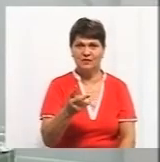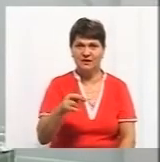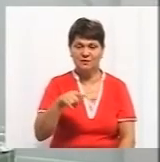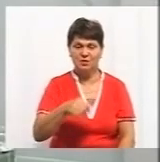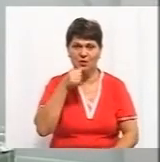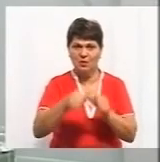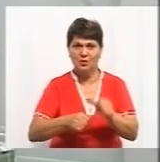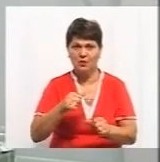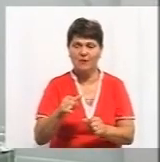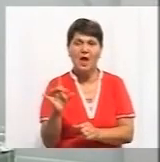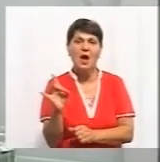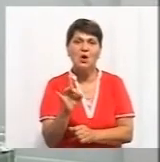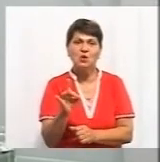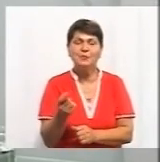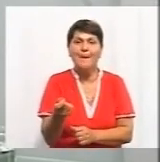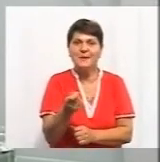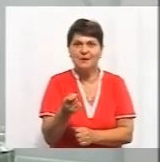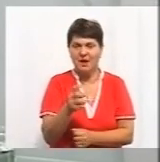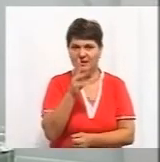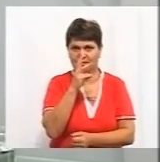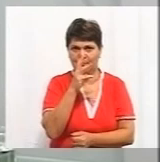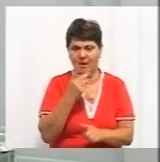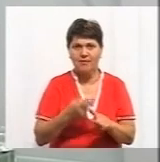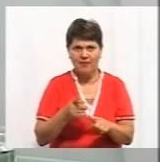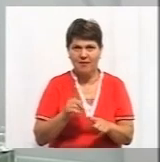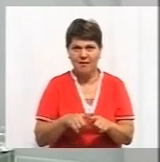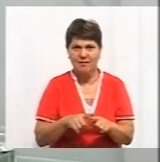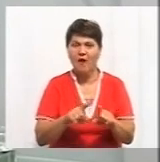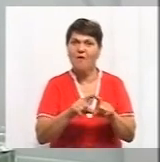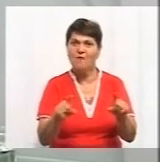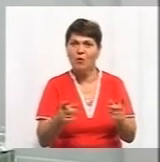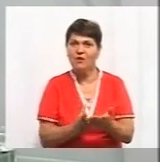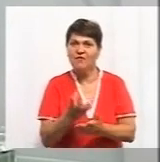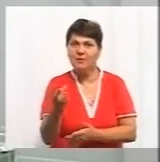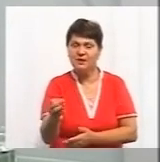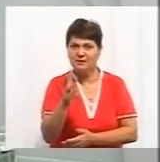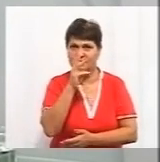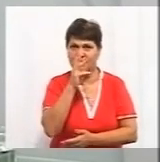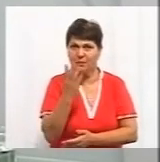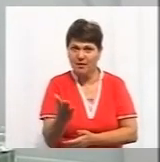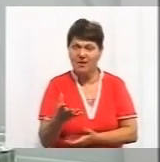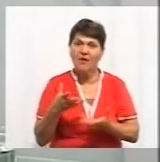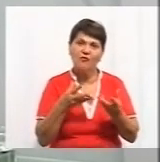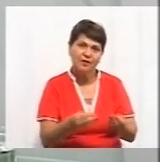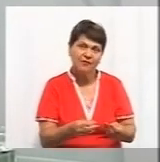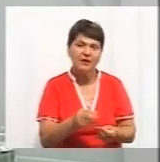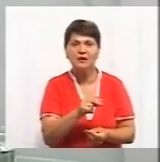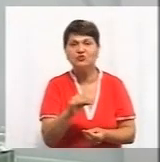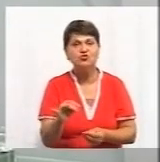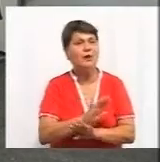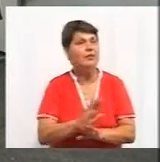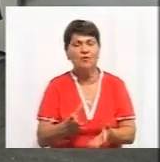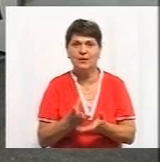року піднято розмір мінімальної зарплати, це як фонд виплати заробітної плати, це впливає чи не впливає на...